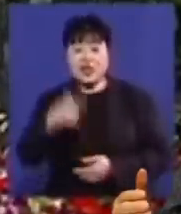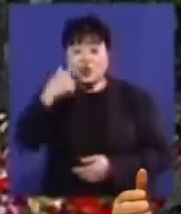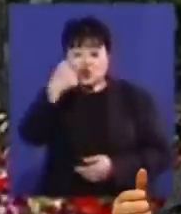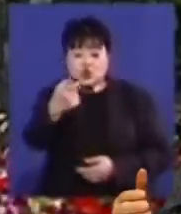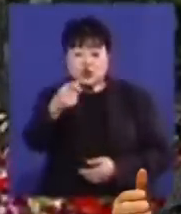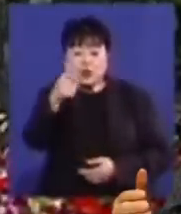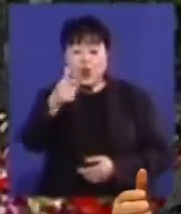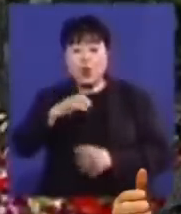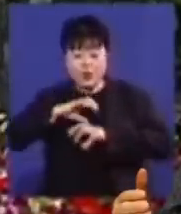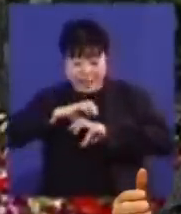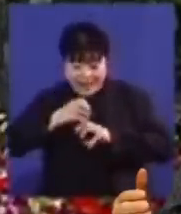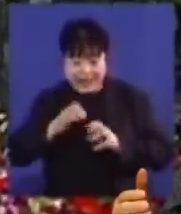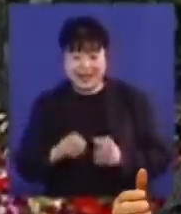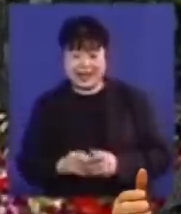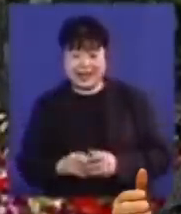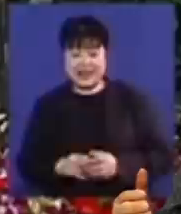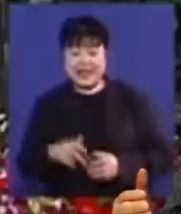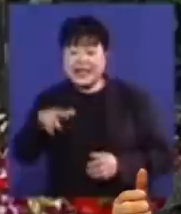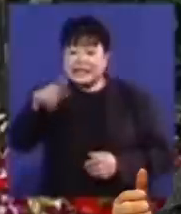65개국에